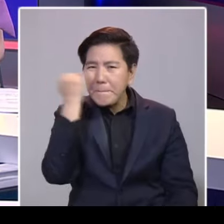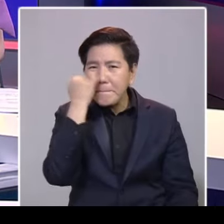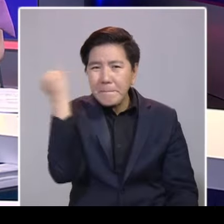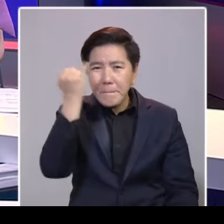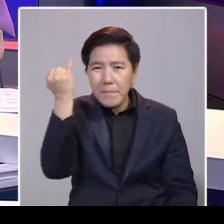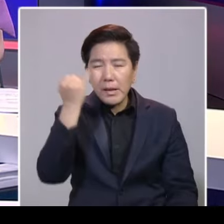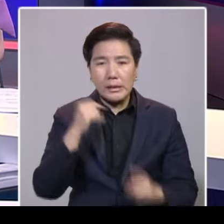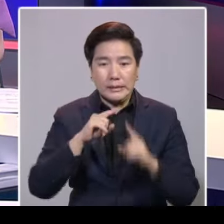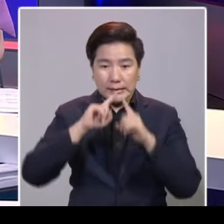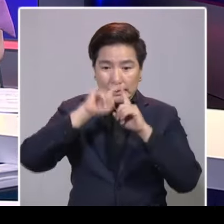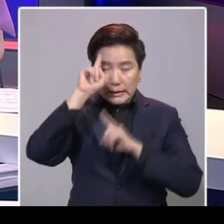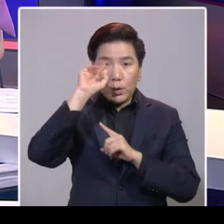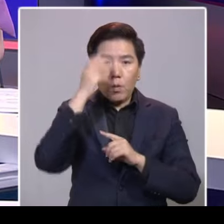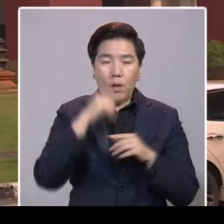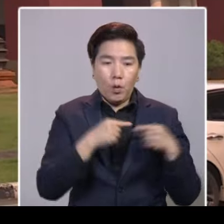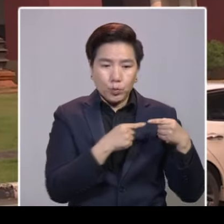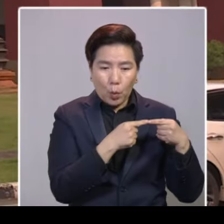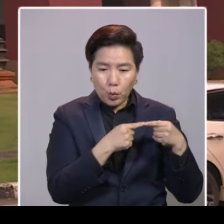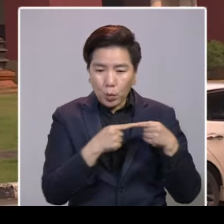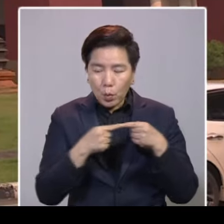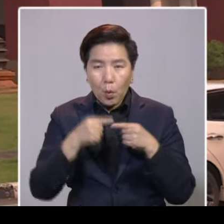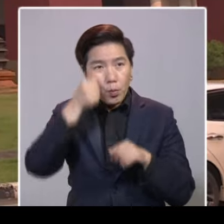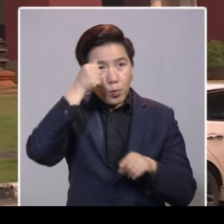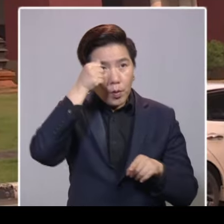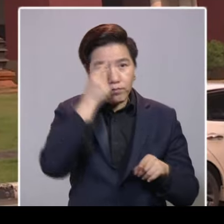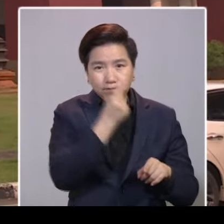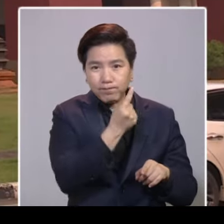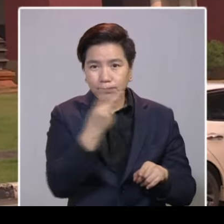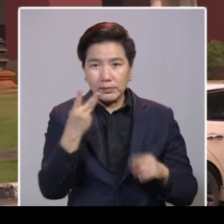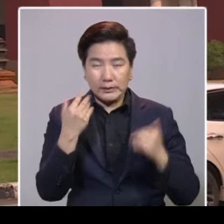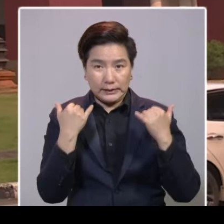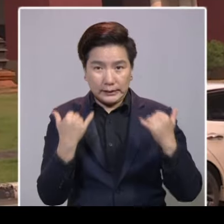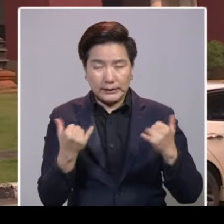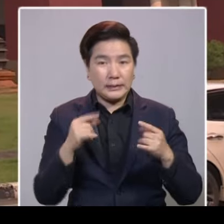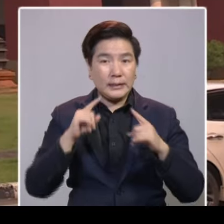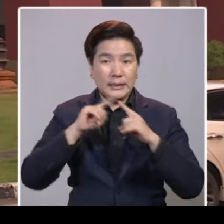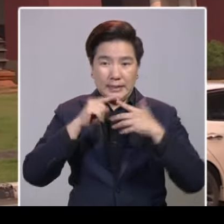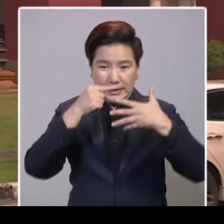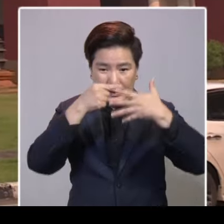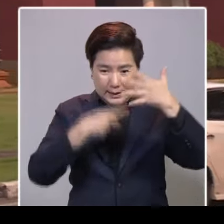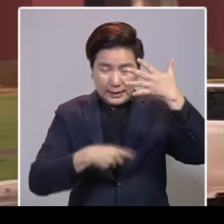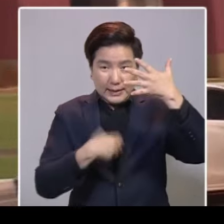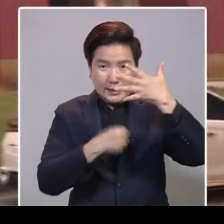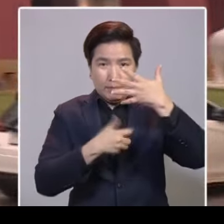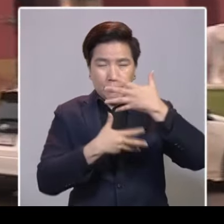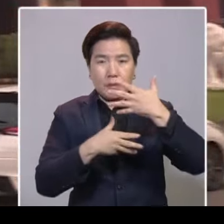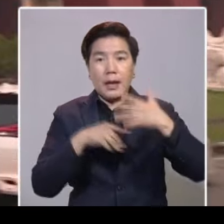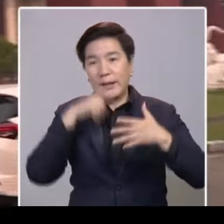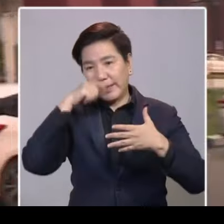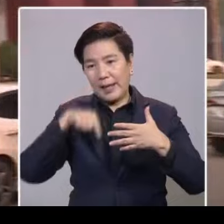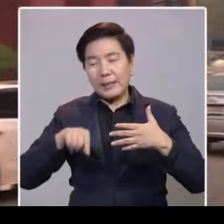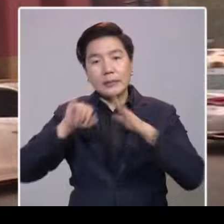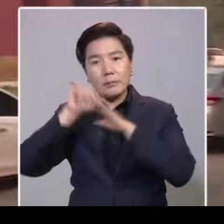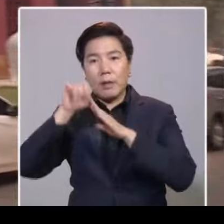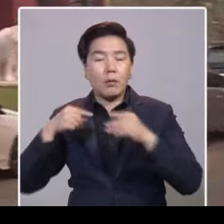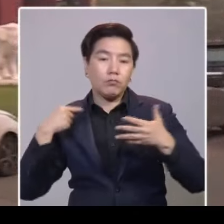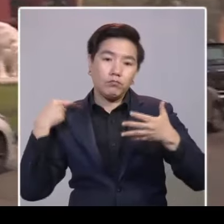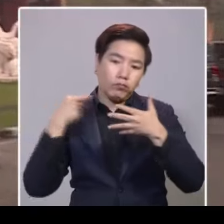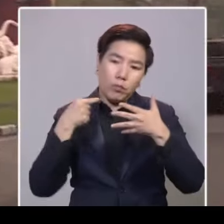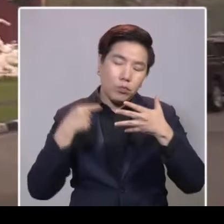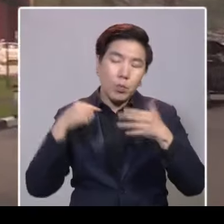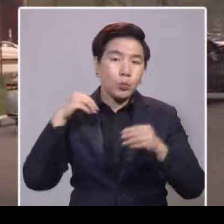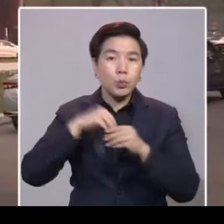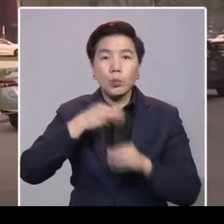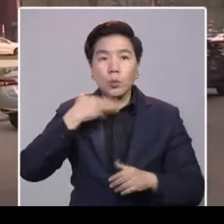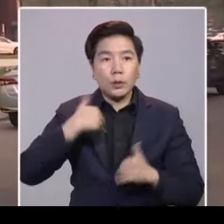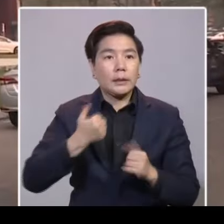ติดอันดับ 1 ของโลกตดต่อกันมาหลายวนแล้วนะครับแต่วา Top 10 เรีกวเป็นหลายเดือนนี่คอบรรยากาศ Work